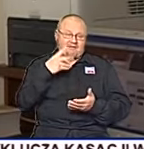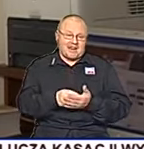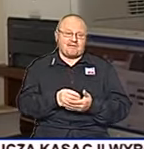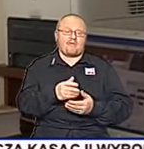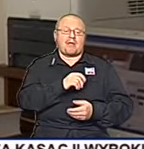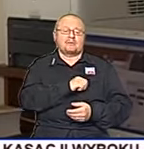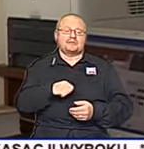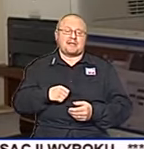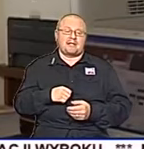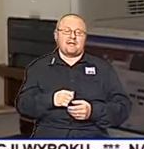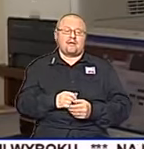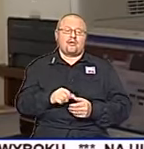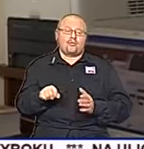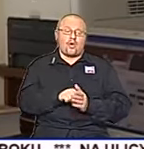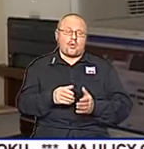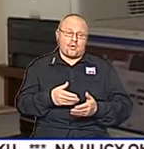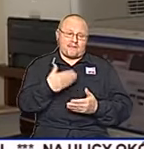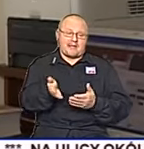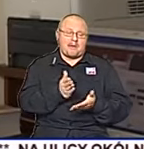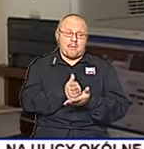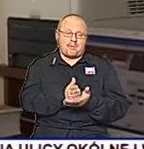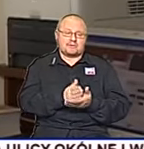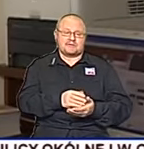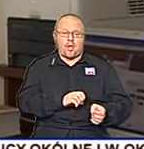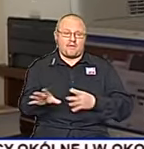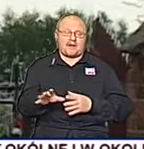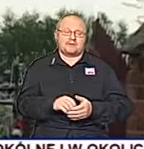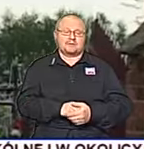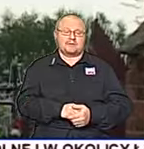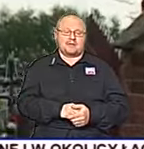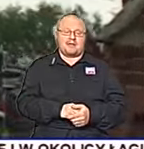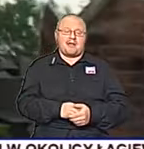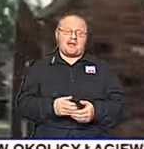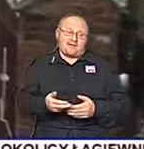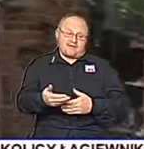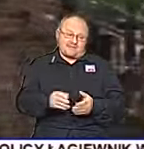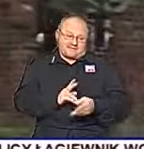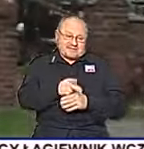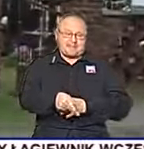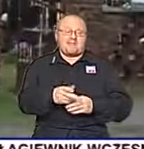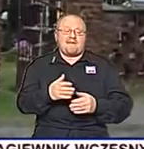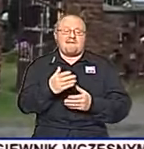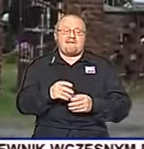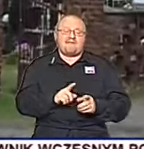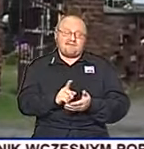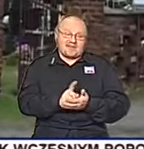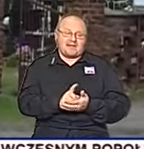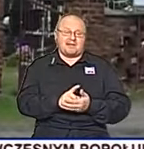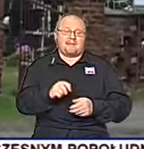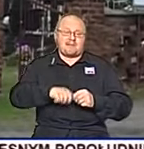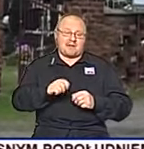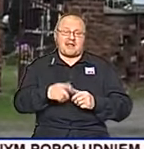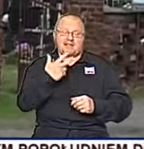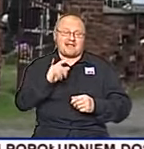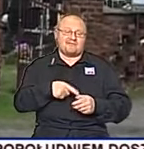kwalifikowały pacjenta do udzielenia mu bezzwłocznie pomocy medycznej. Wstępne wyniki sekcji zwłok nie wskazały jednoznacznej przyczyny